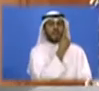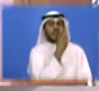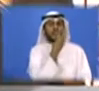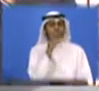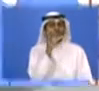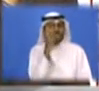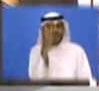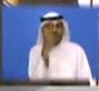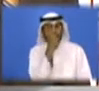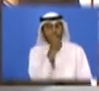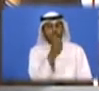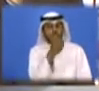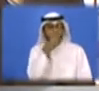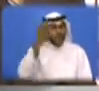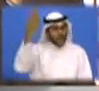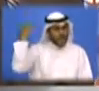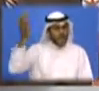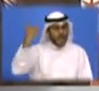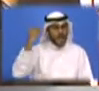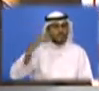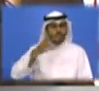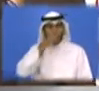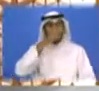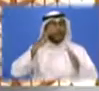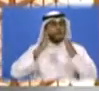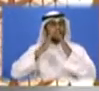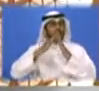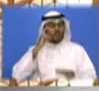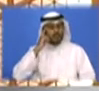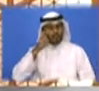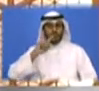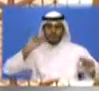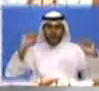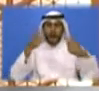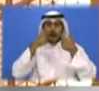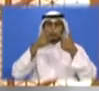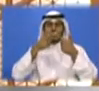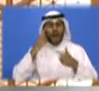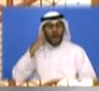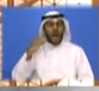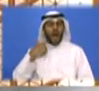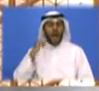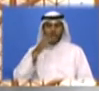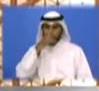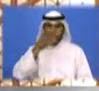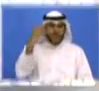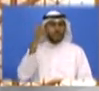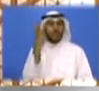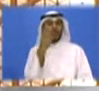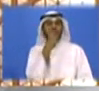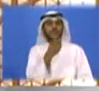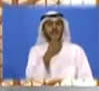1973 كان حدثا محوريا ليس في تاريخ مصر فقط، بل في تاريخ الأمة العربية. لذا احتفلت